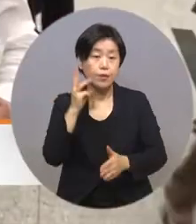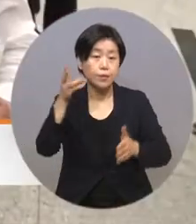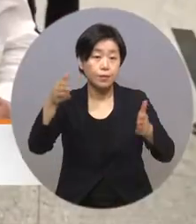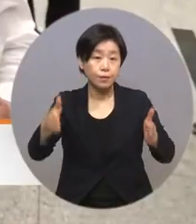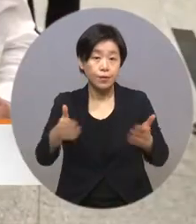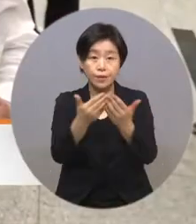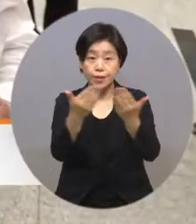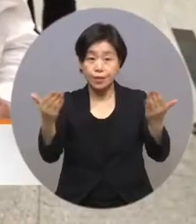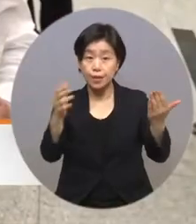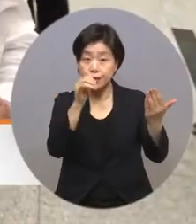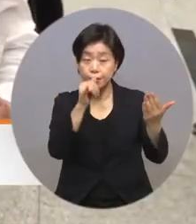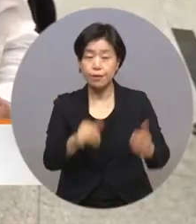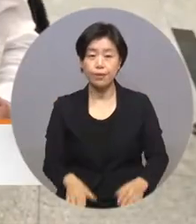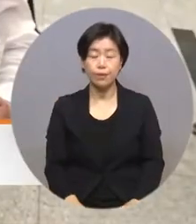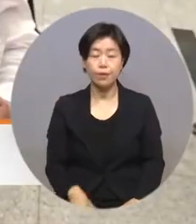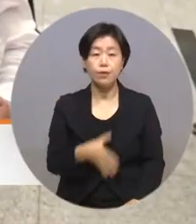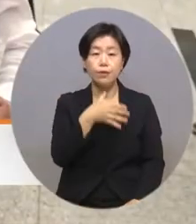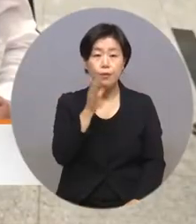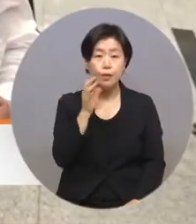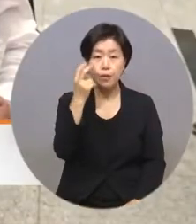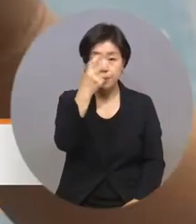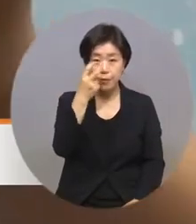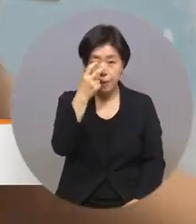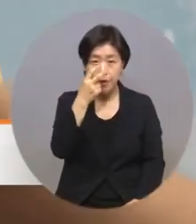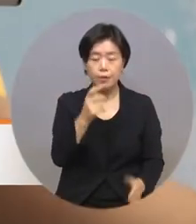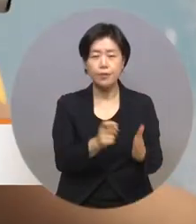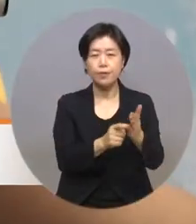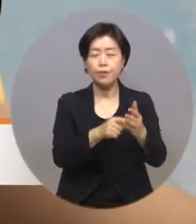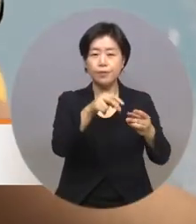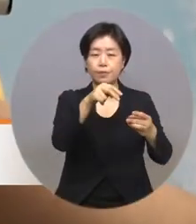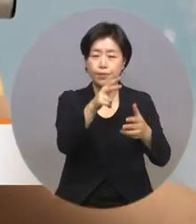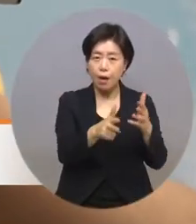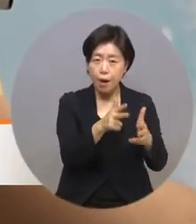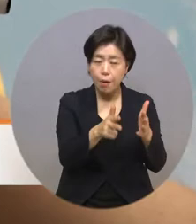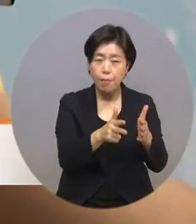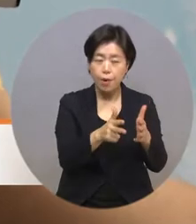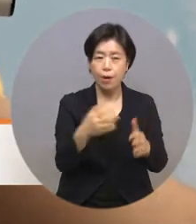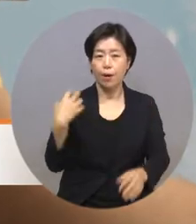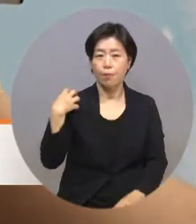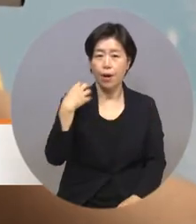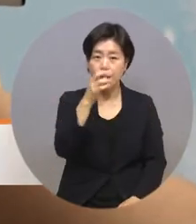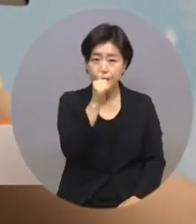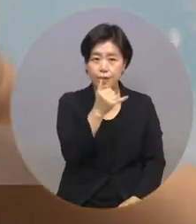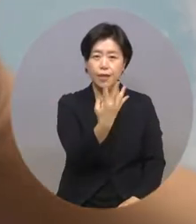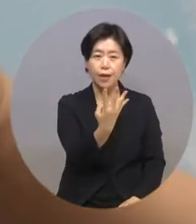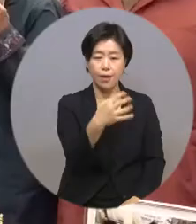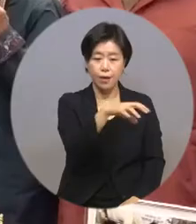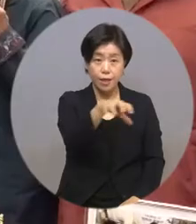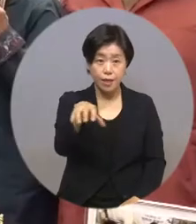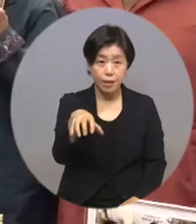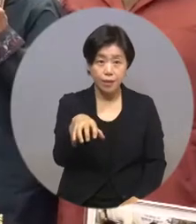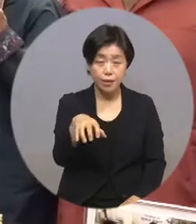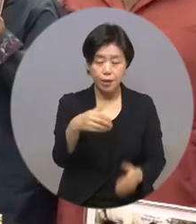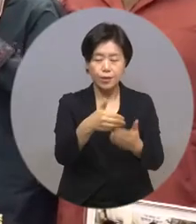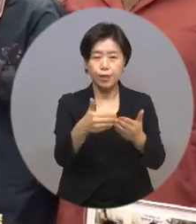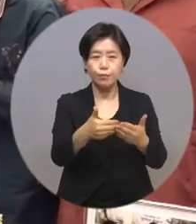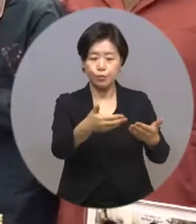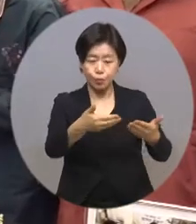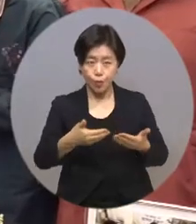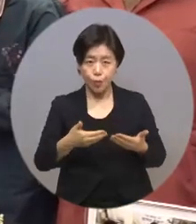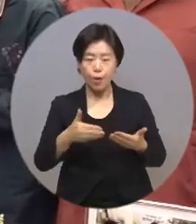진행된 이번 전시회는 노인돌봄 응급사업을 수행하는 4개 기관에서 100여 점의 작품을 출품했습니다.